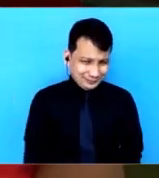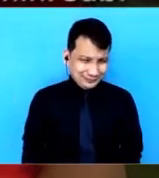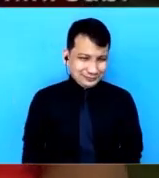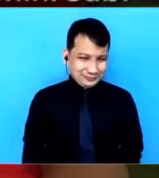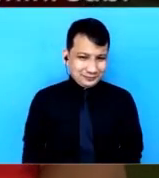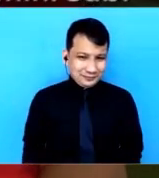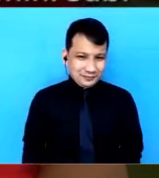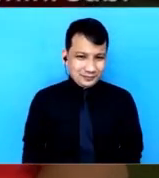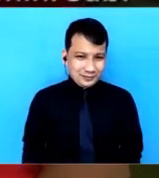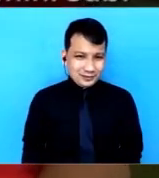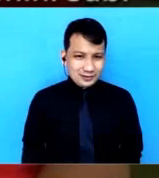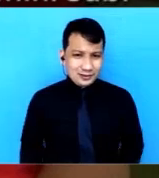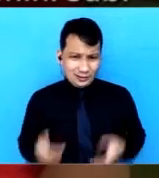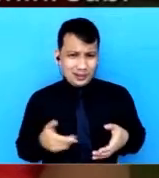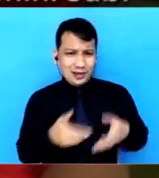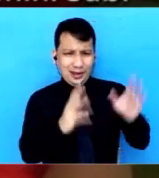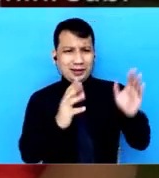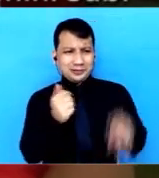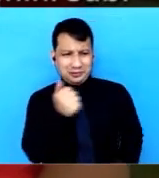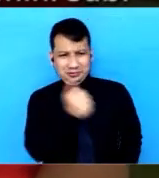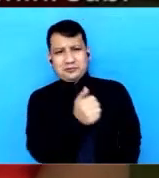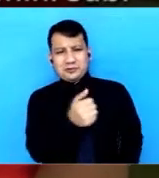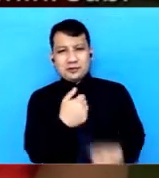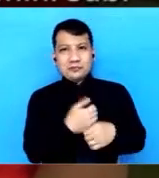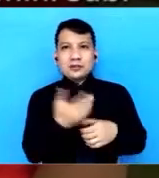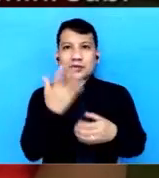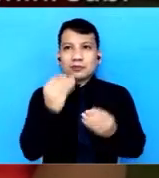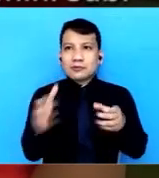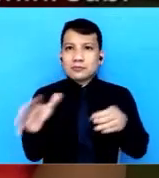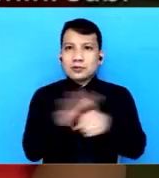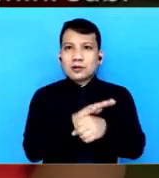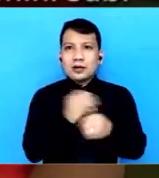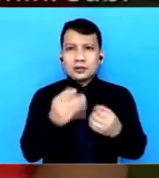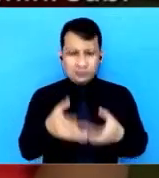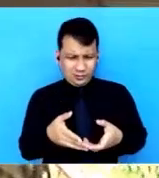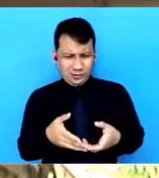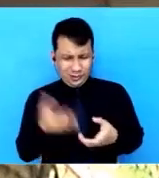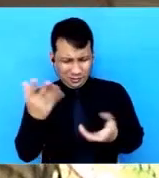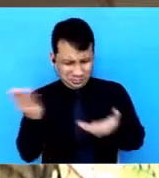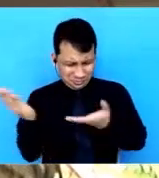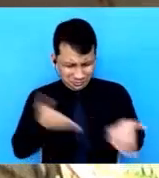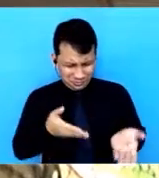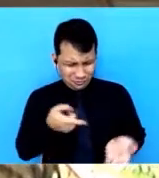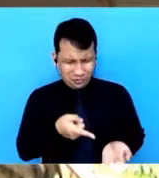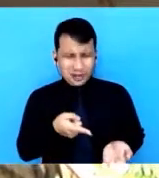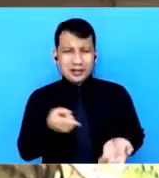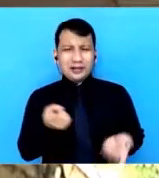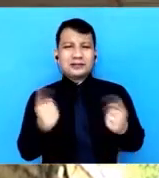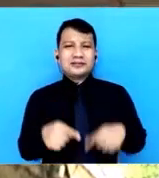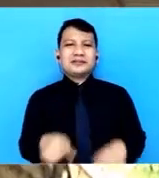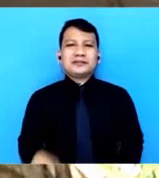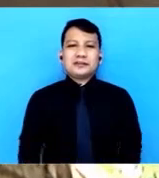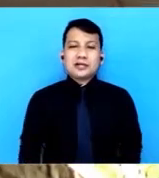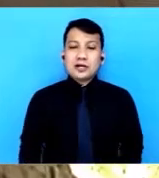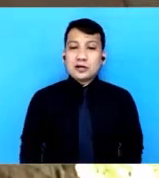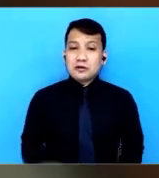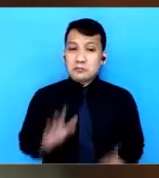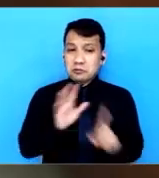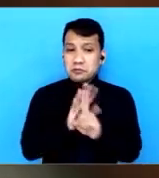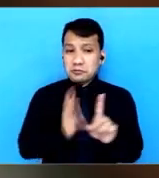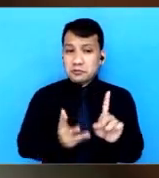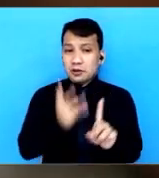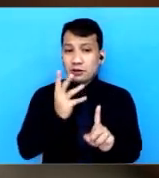Binabayaan ho namin. Minsan nga, punong-puno lang bahay. Sabi ko, Totoy, ano na naman yung dala mo yan? Dahil sa viral video ni